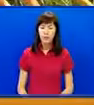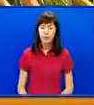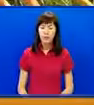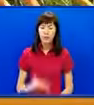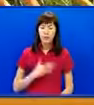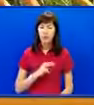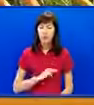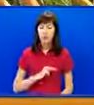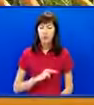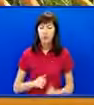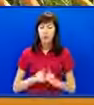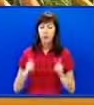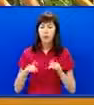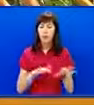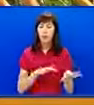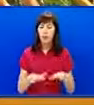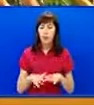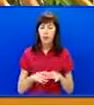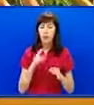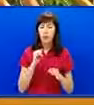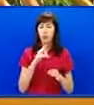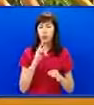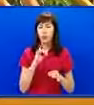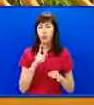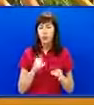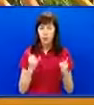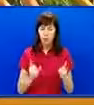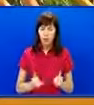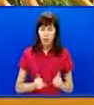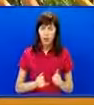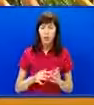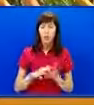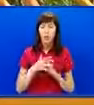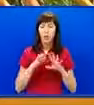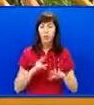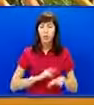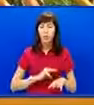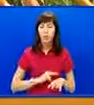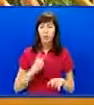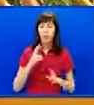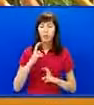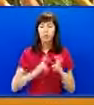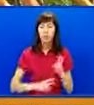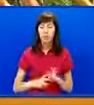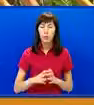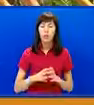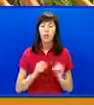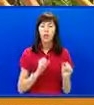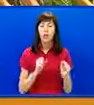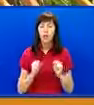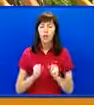Мы работаем над расширением производства кукурузных продукций. На сегодняшний день в индустриальных зонах у нас работает 2 завода по сушке и